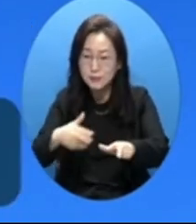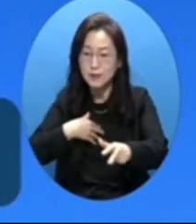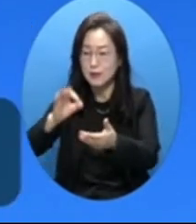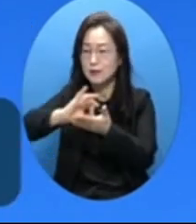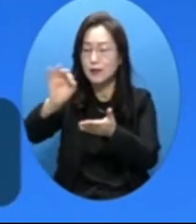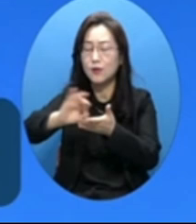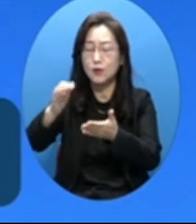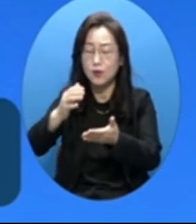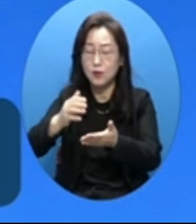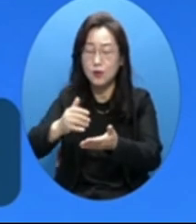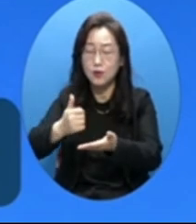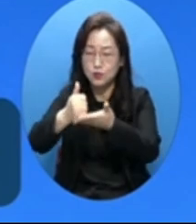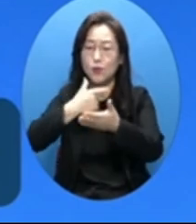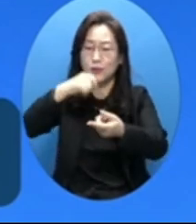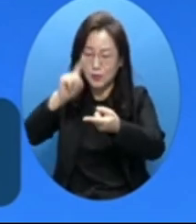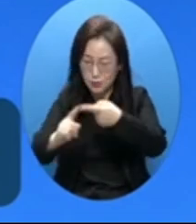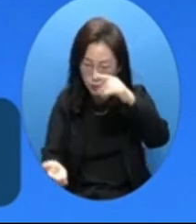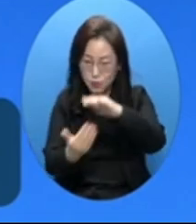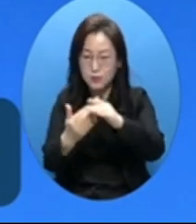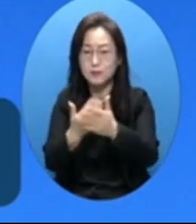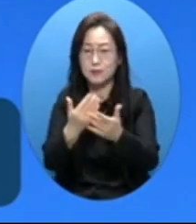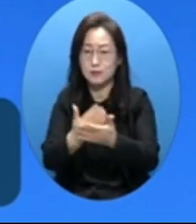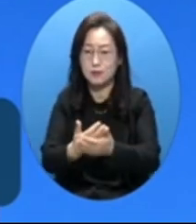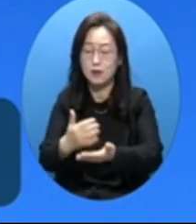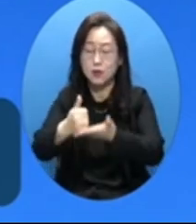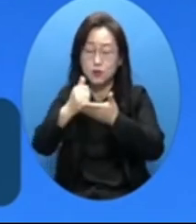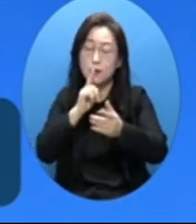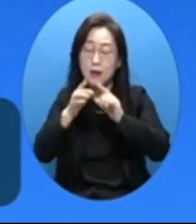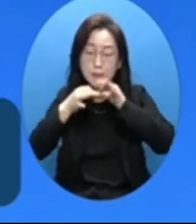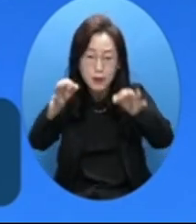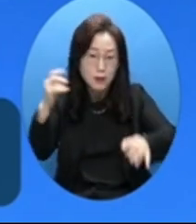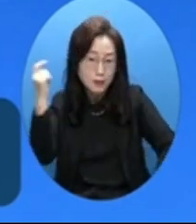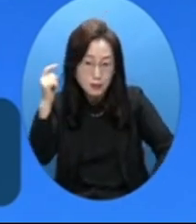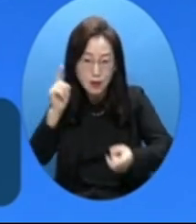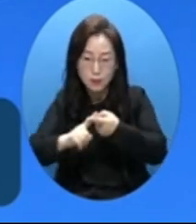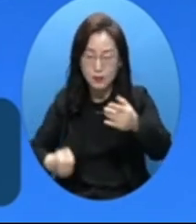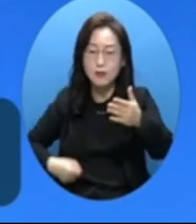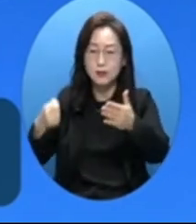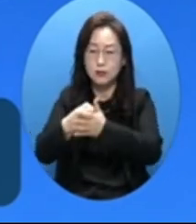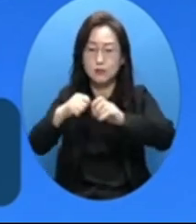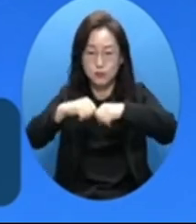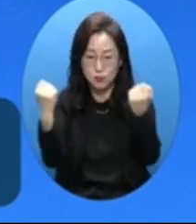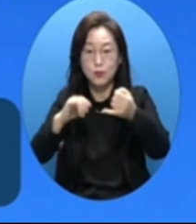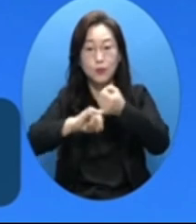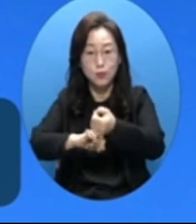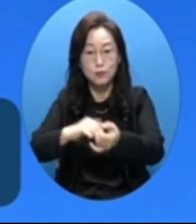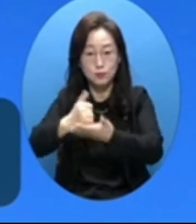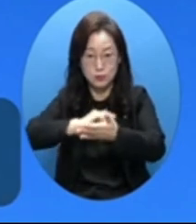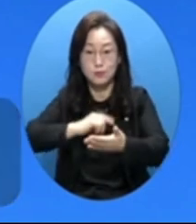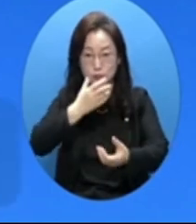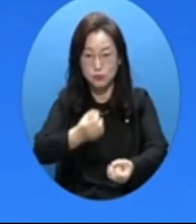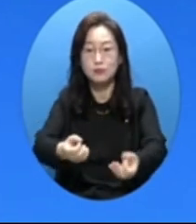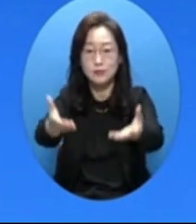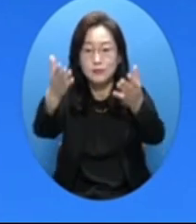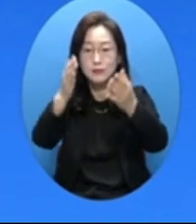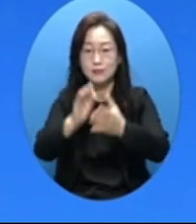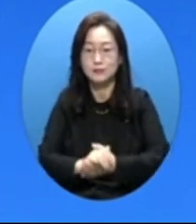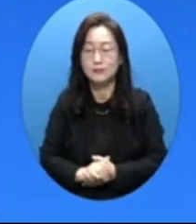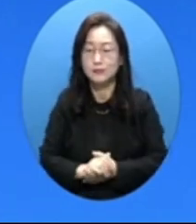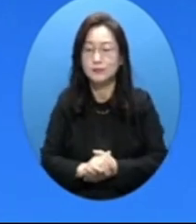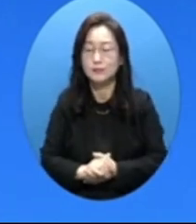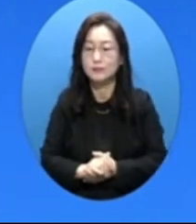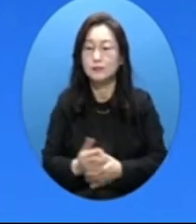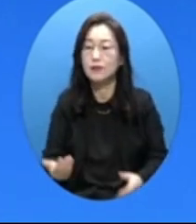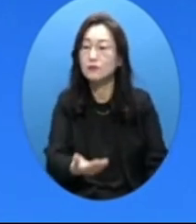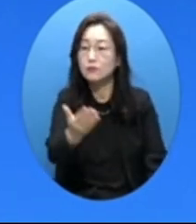사용하여 주의 뜻을 이루어 주옵소서 언제나 주님의 음성을 듣고 음성 앞에 결단하고 순종하는 여러분 모두가 되기를 주님으로 축원합니다 여러분